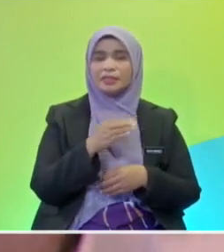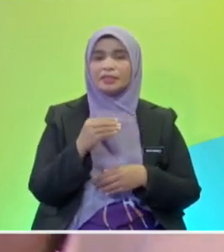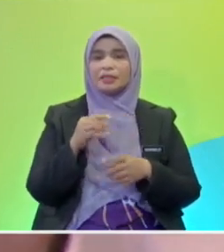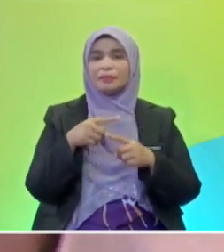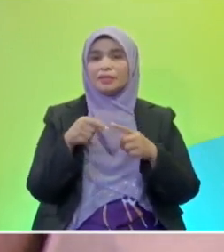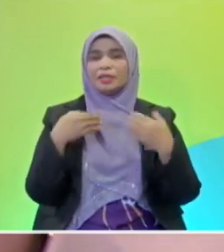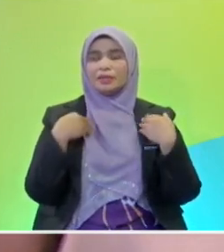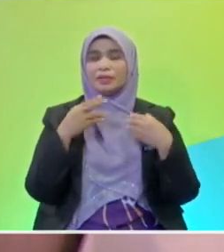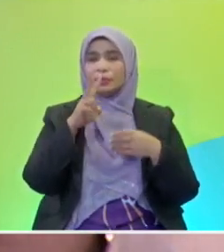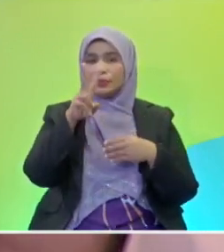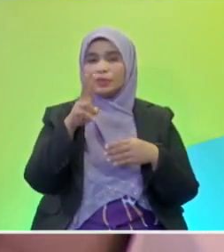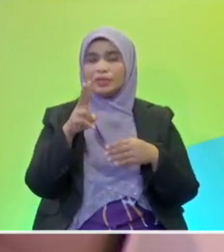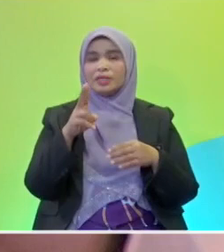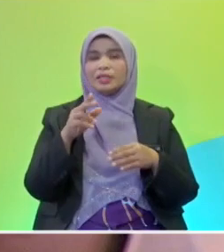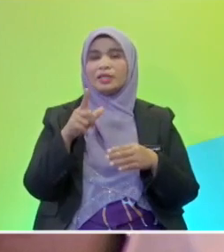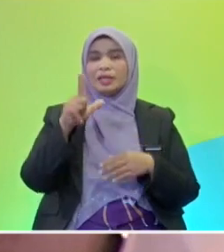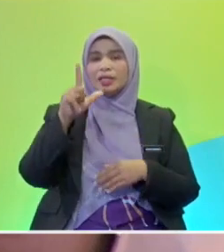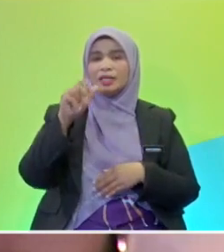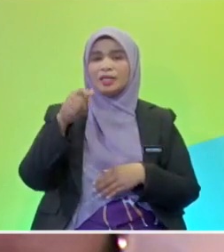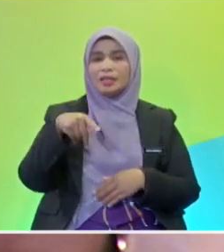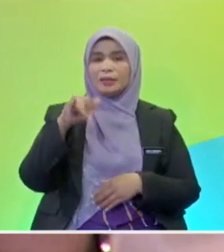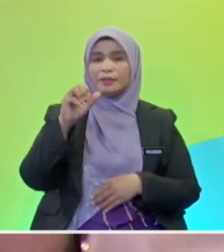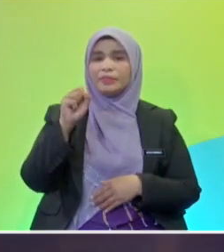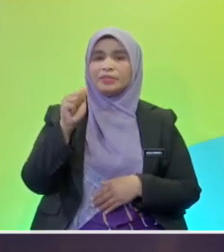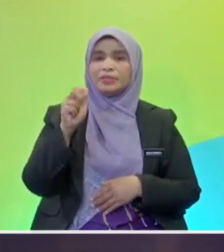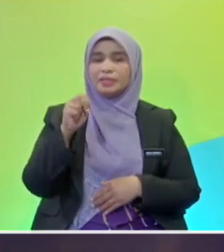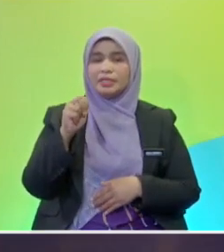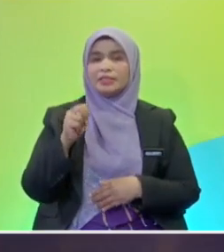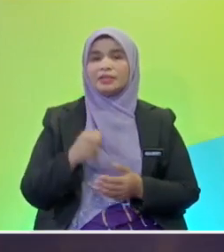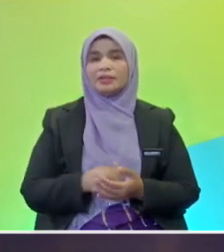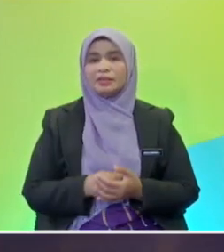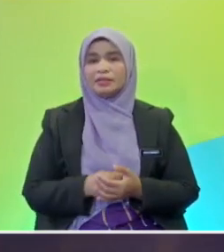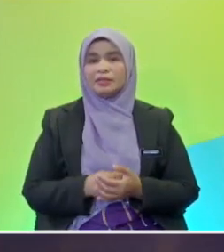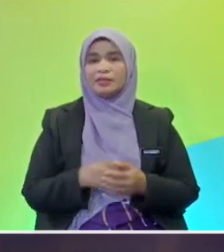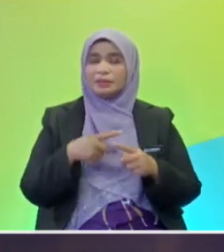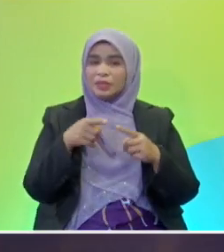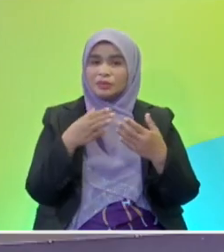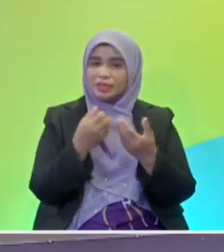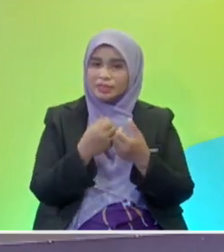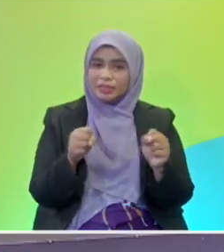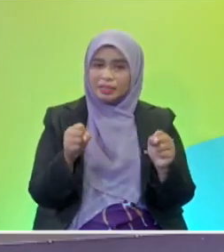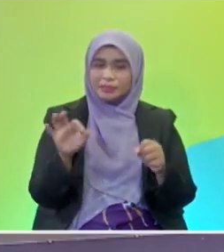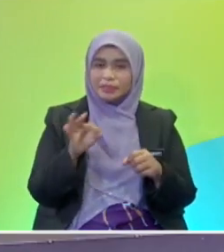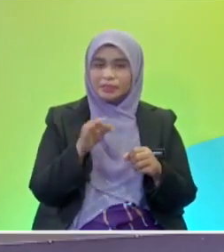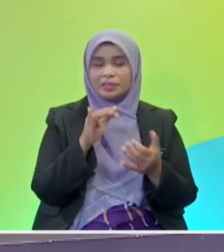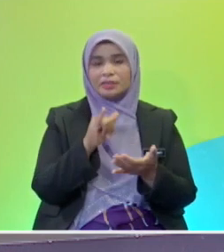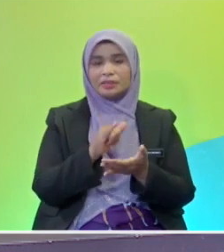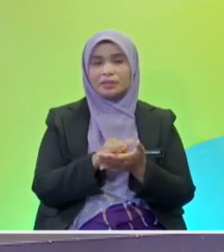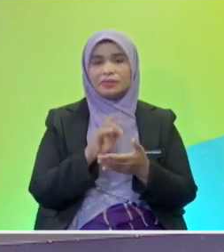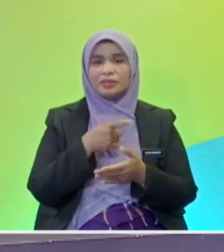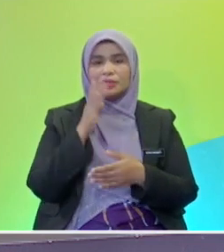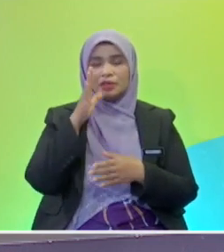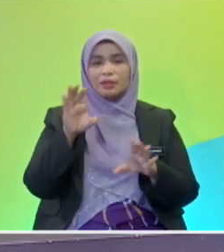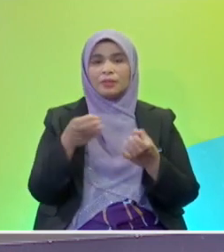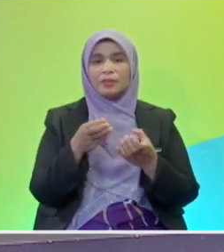lapisan okey yang tu yang Mira buat okey yang ini contoh untuk saya okey saya dah buat okey bila kita dah siap jahitan tersebut kita akan buat dua